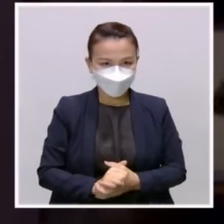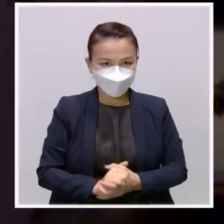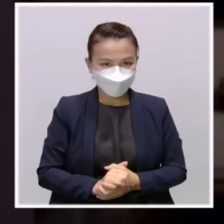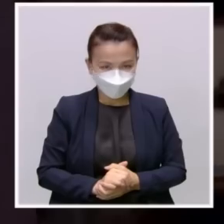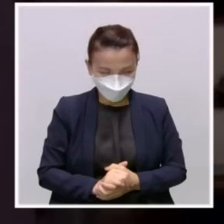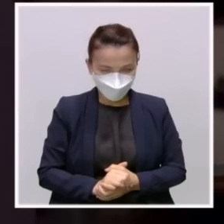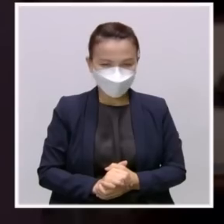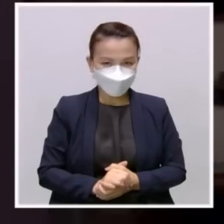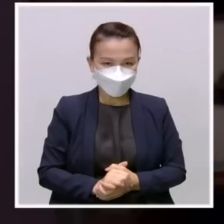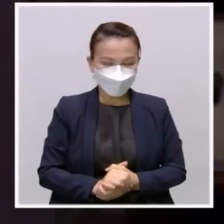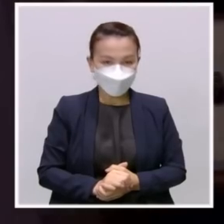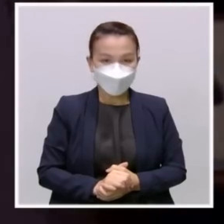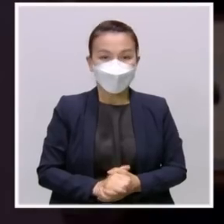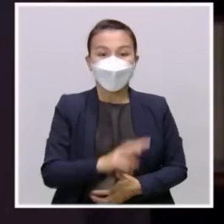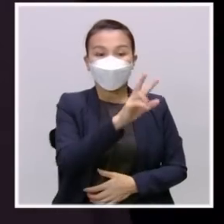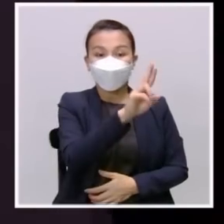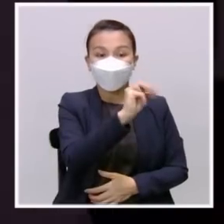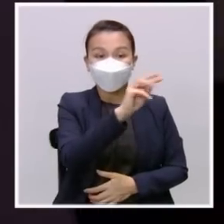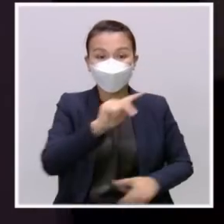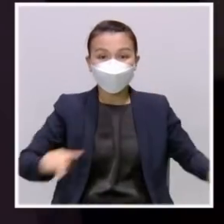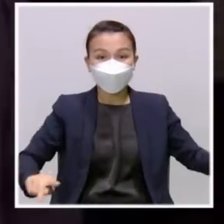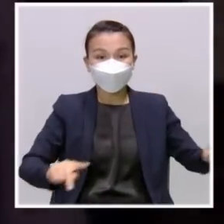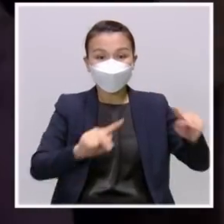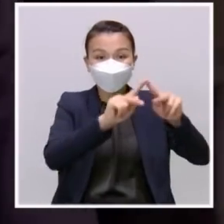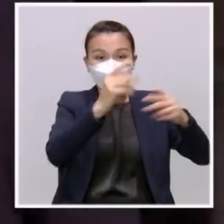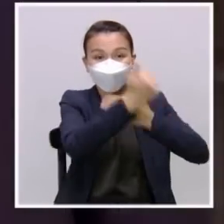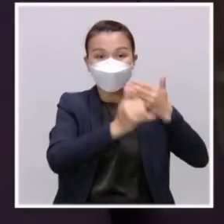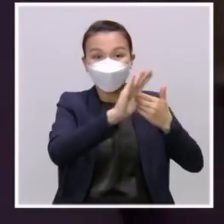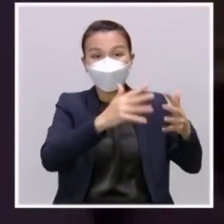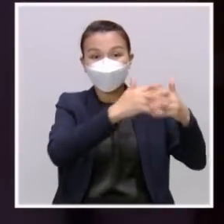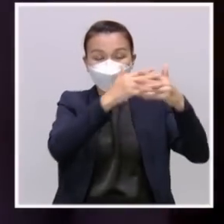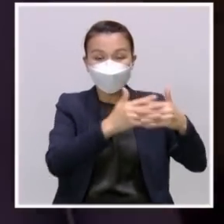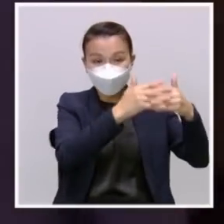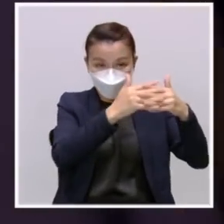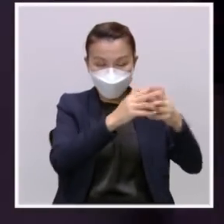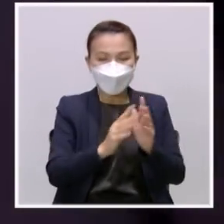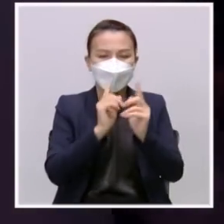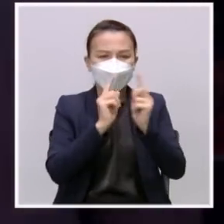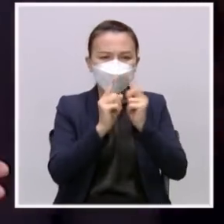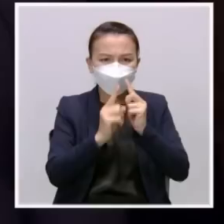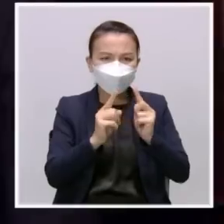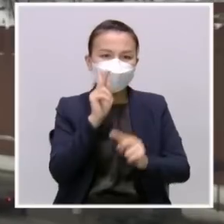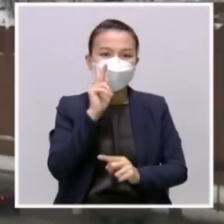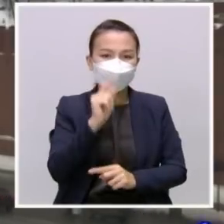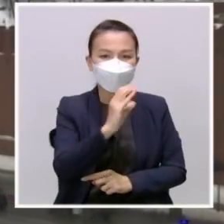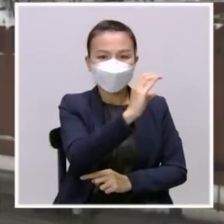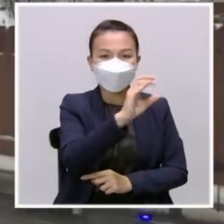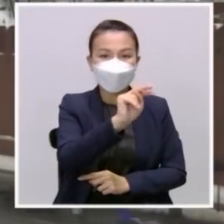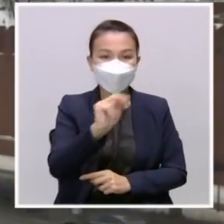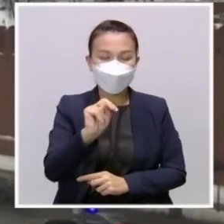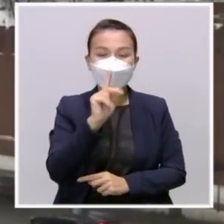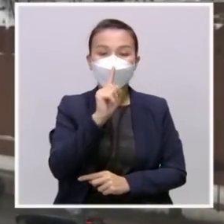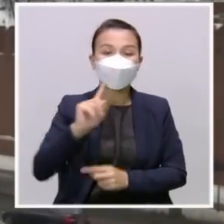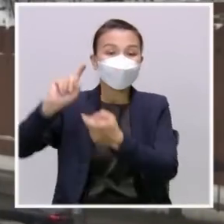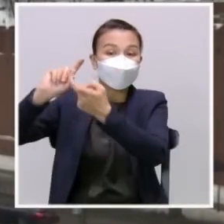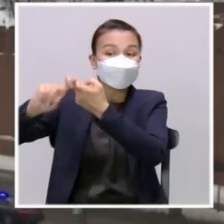หรัฐนายแอนโทนีบลิงเคนรัฐมนตรีต่างประเทศสหรัฐกล่าวในรายการ State of the Union ของ CNN เมื่อวันอาทิตย์ที่ผ่านมาว่ารั